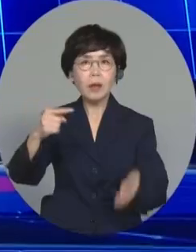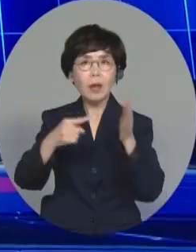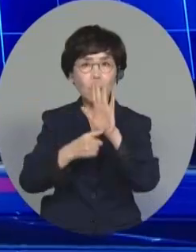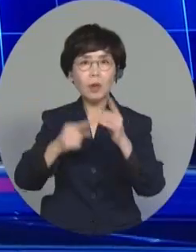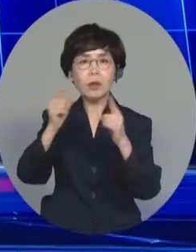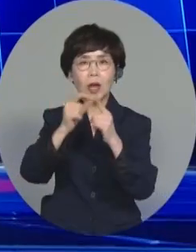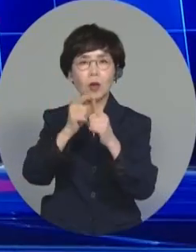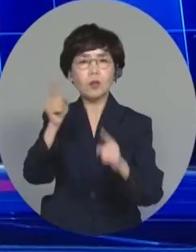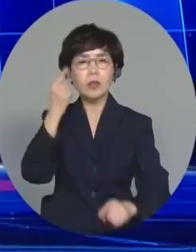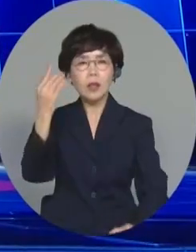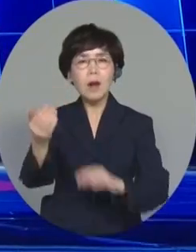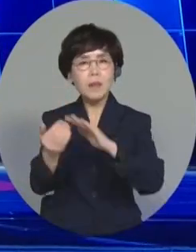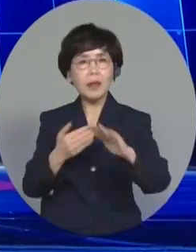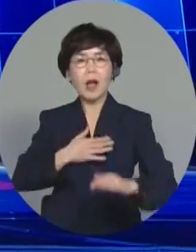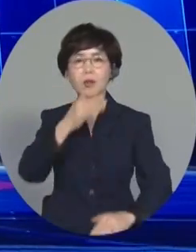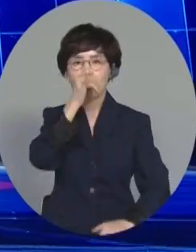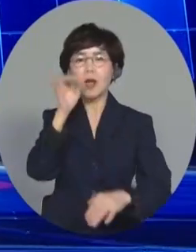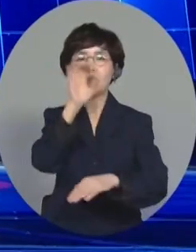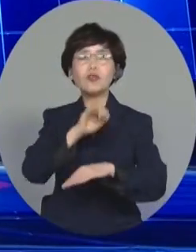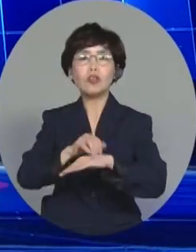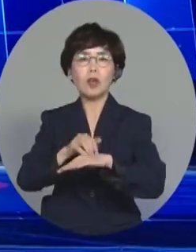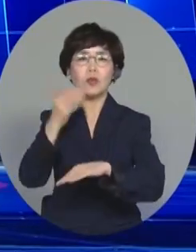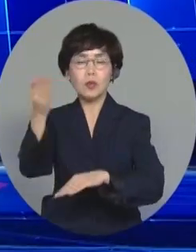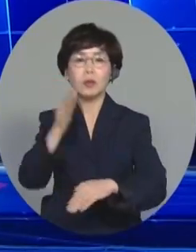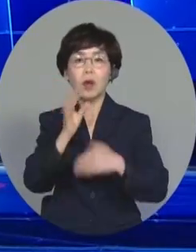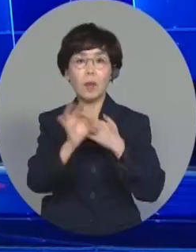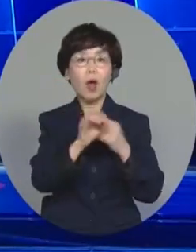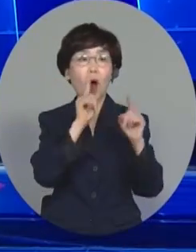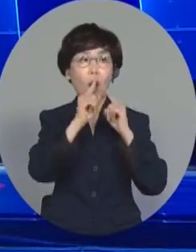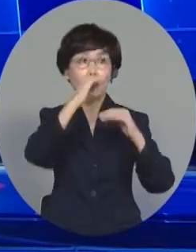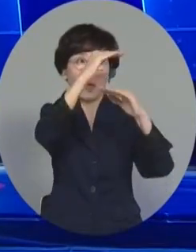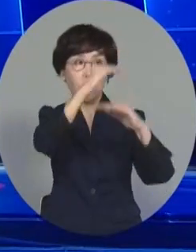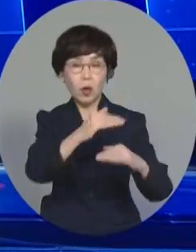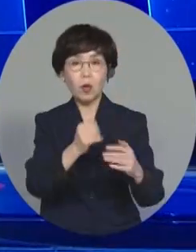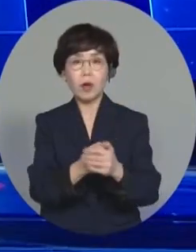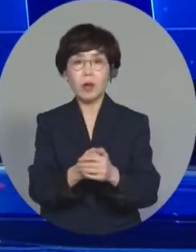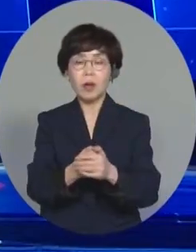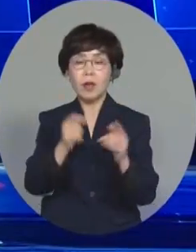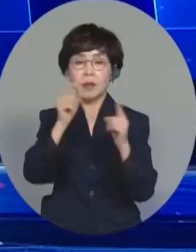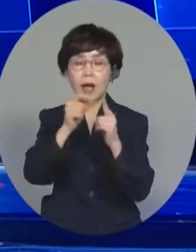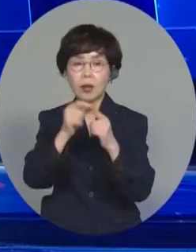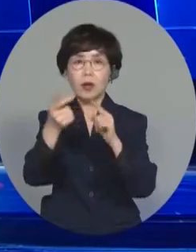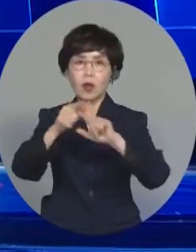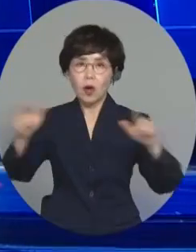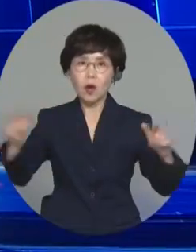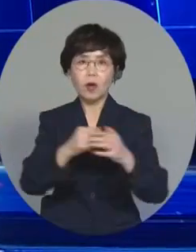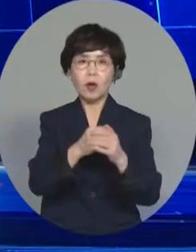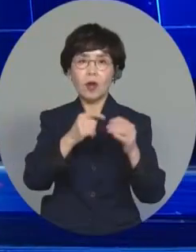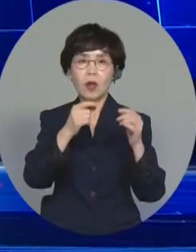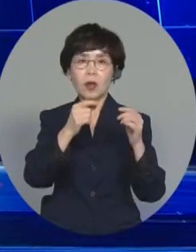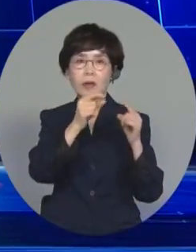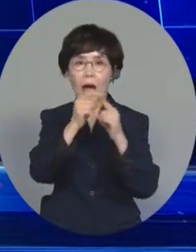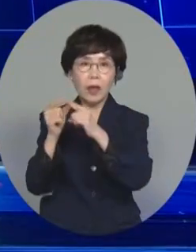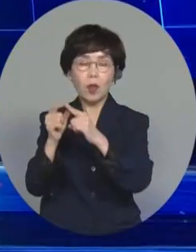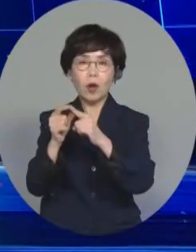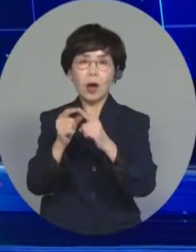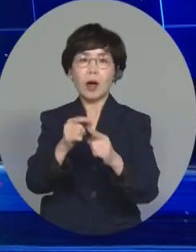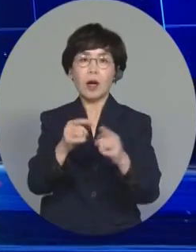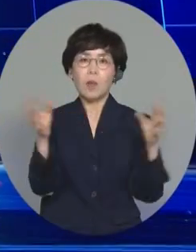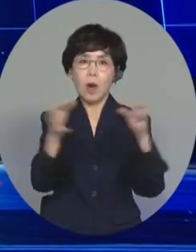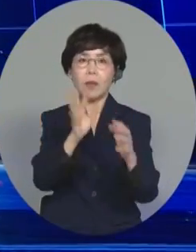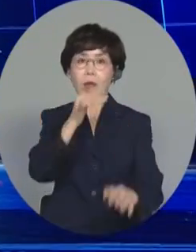무엇일지를 예측하도록 훈련을 시키는 거죠. 그러면 언어 모형은 단어가 다양한 단어가 들어갈 수 있다는 것을 판단을